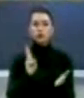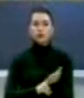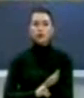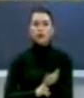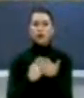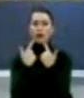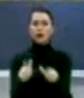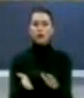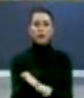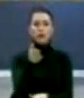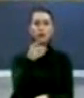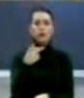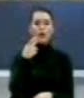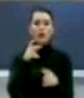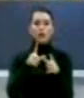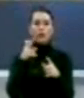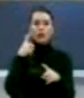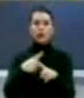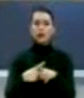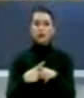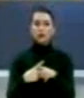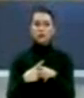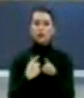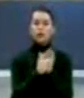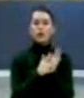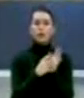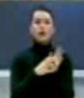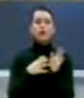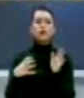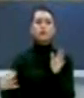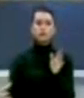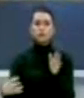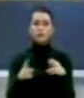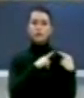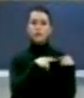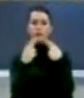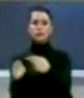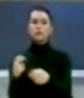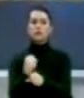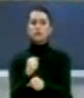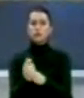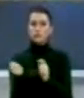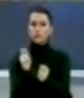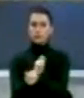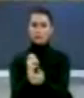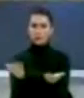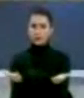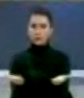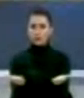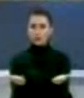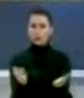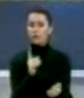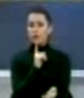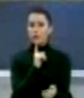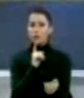mja dhon Euleksit drejtën për një kohë të pacaktume në umar me këtë tranzicion. Ku e